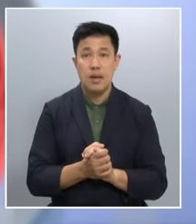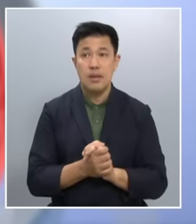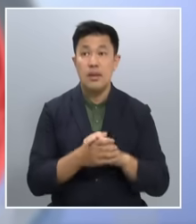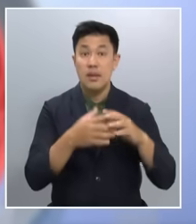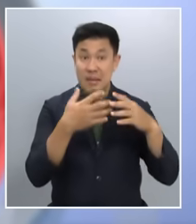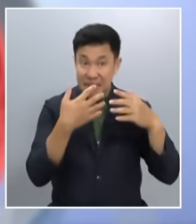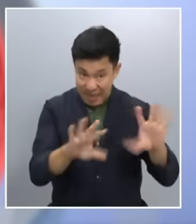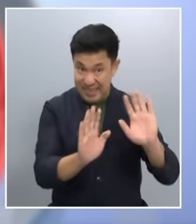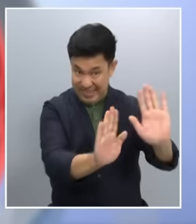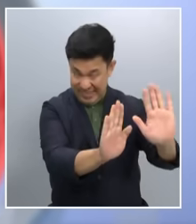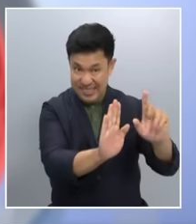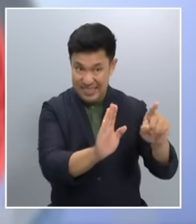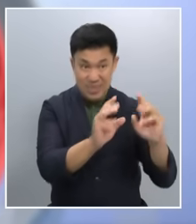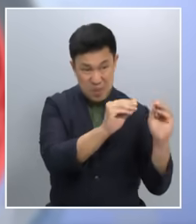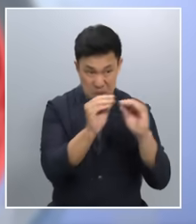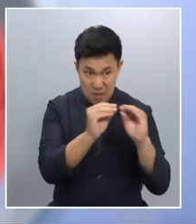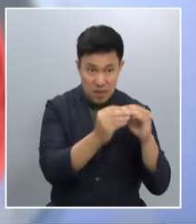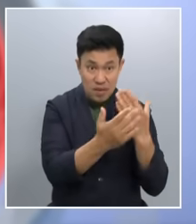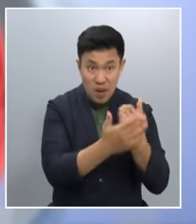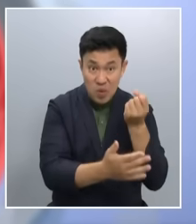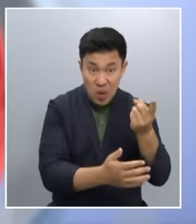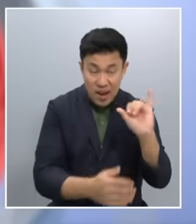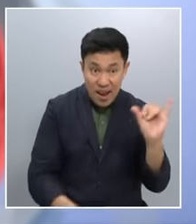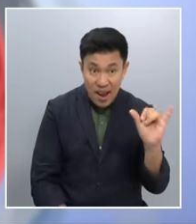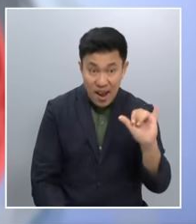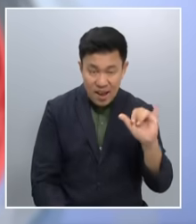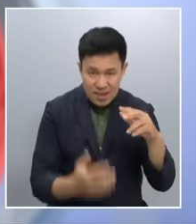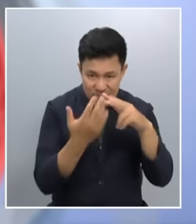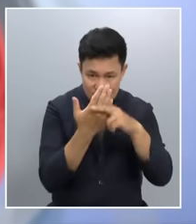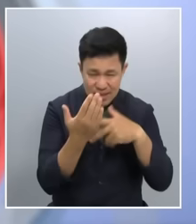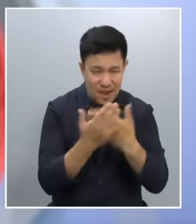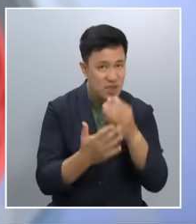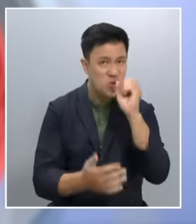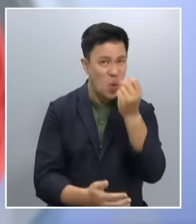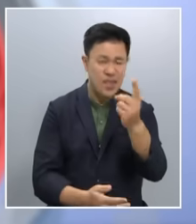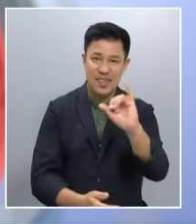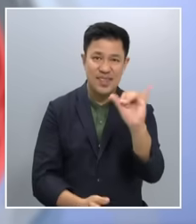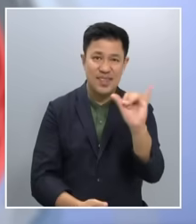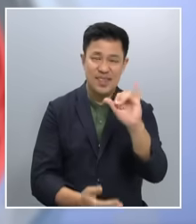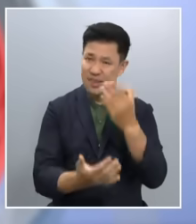มันมีช่วงนึงนะเมื่อกี้เขาพูดถึงเงินสดหรือยัง พูดเงินสดยัง เงินสดนะ พี่บอกเอา